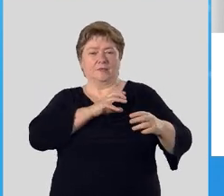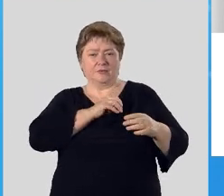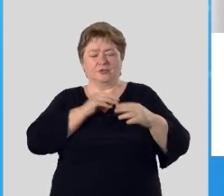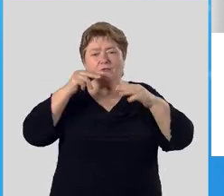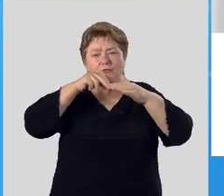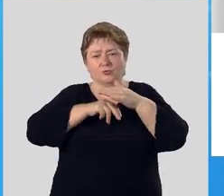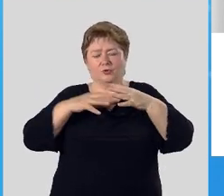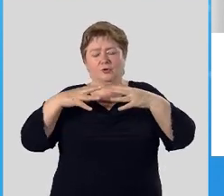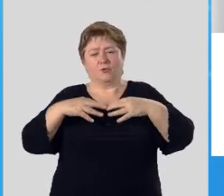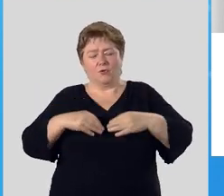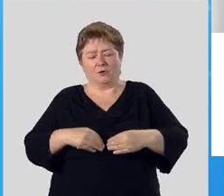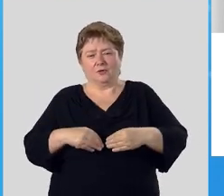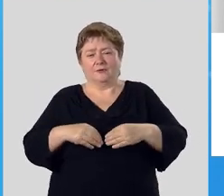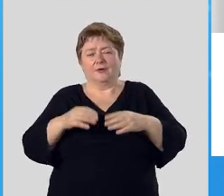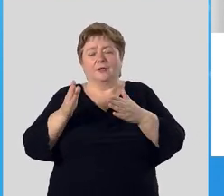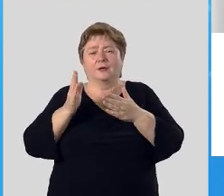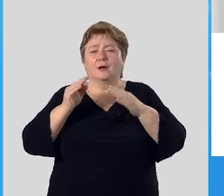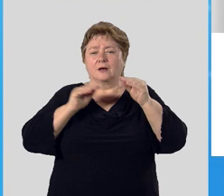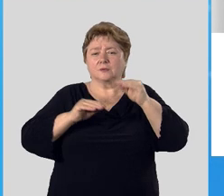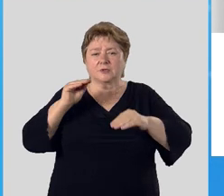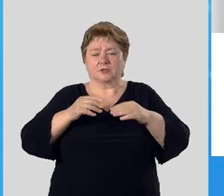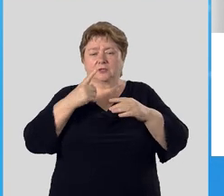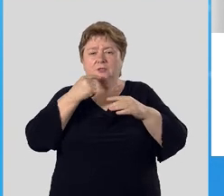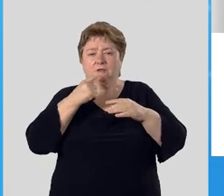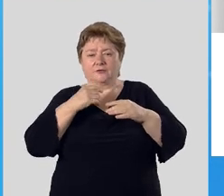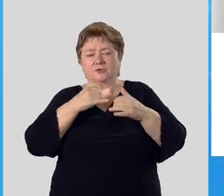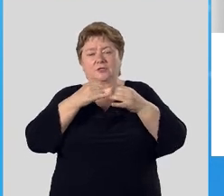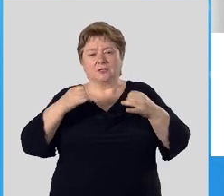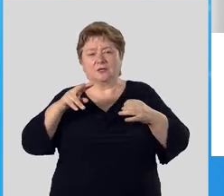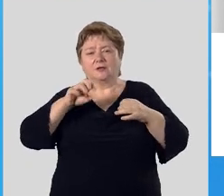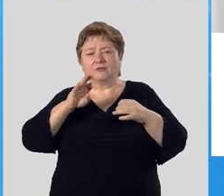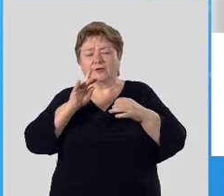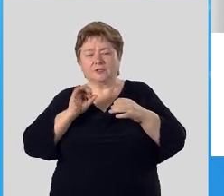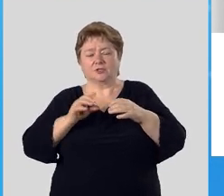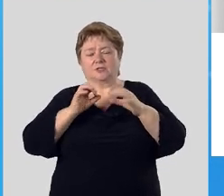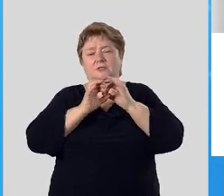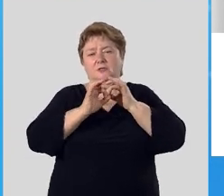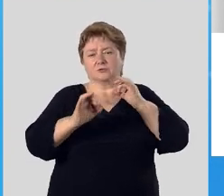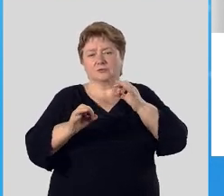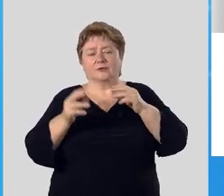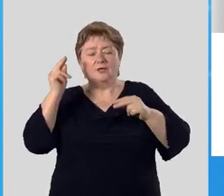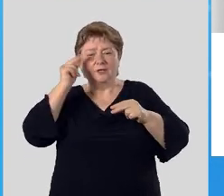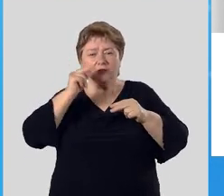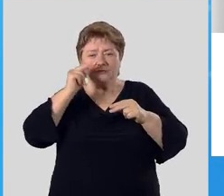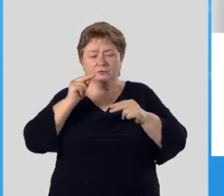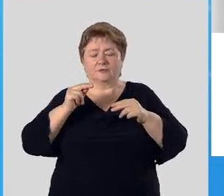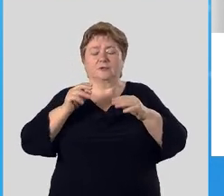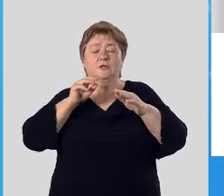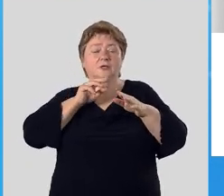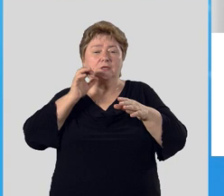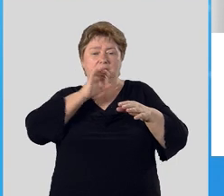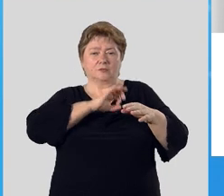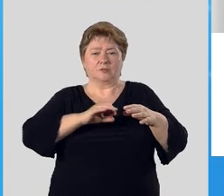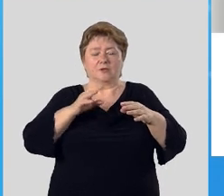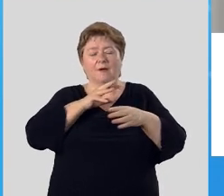внутренних органов расположение кровеносных и лимфатических сосудов изучают используя